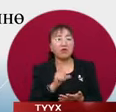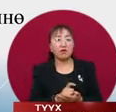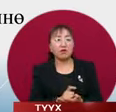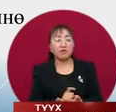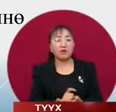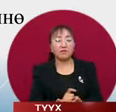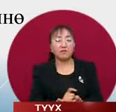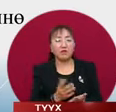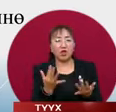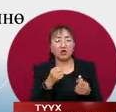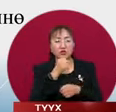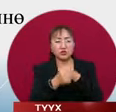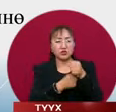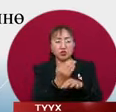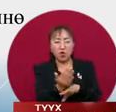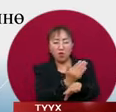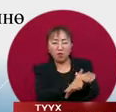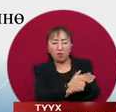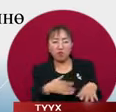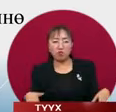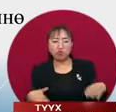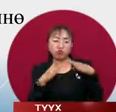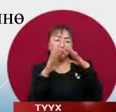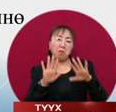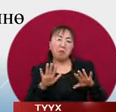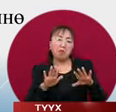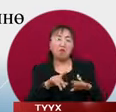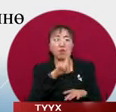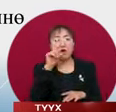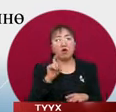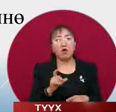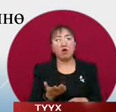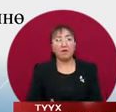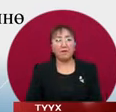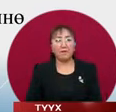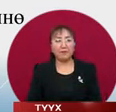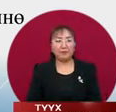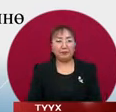ээ? Одоогоос хэдэн жилийн өмнө оршиж байсан бэ?